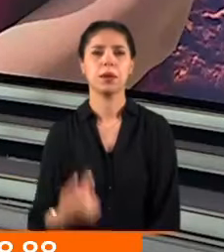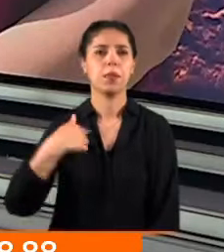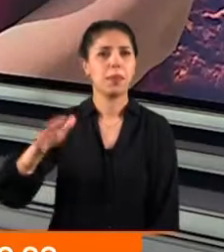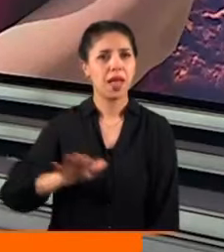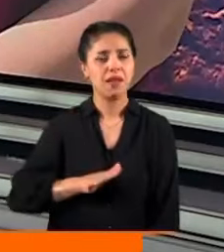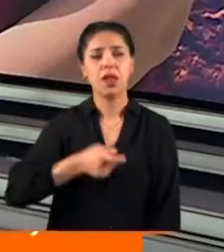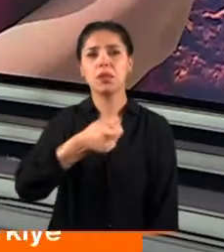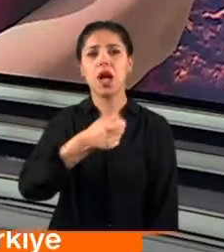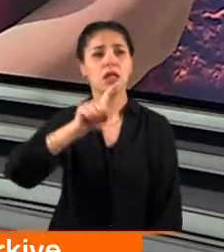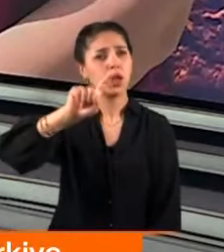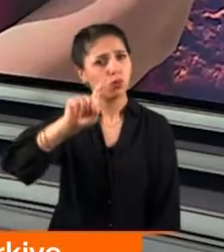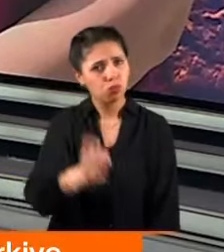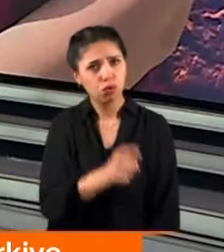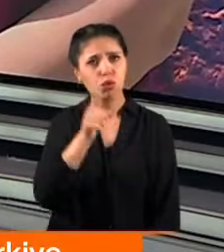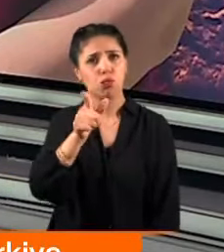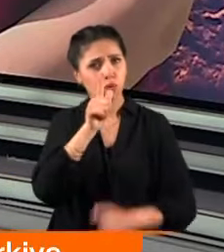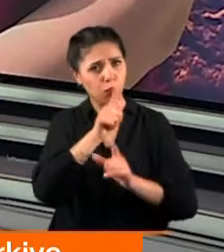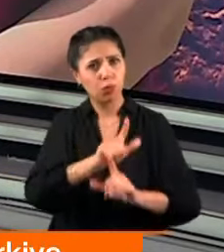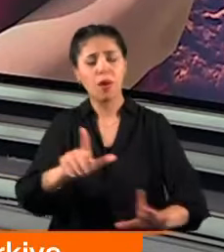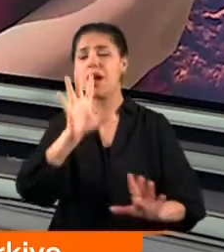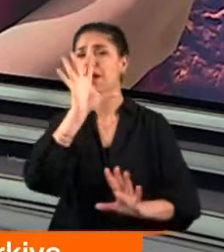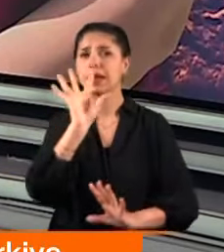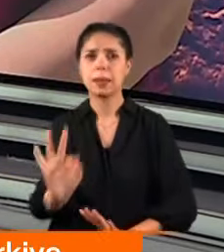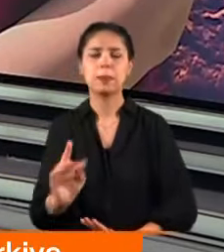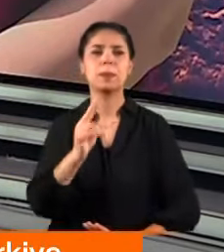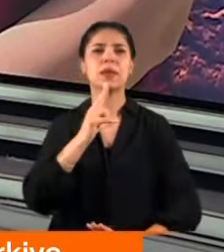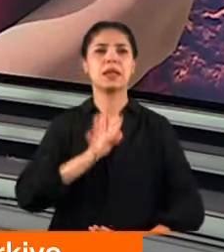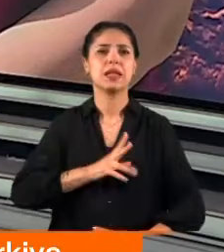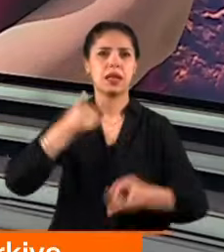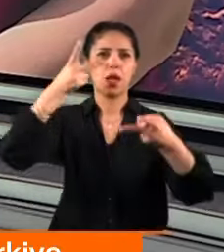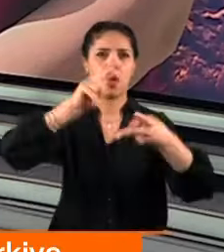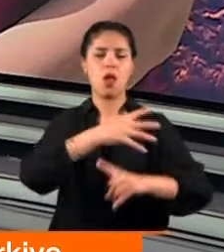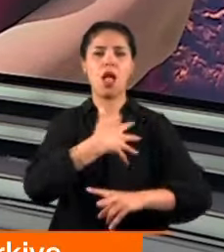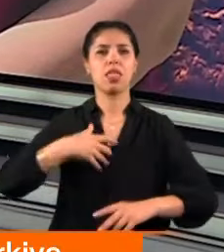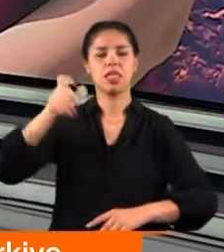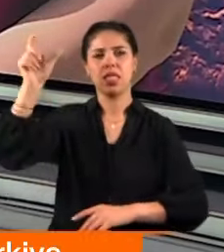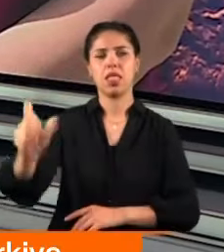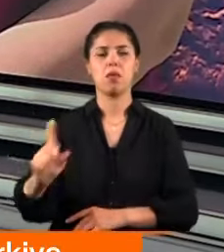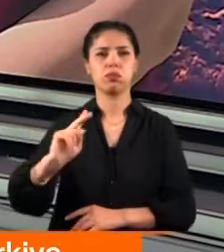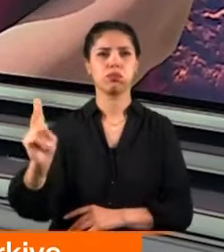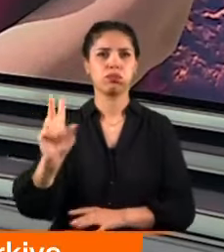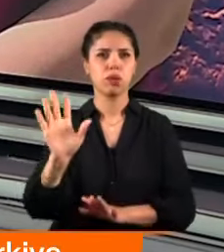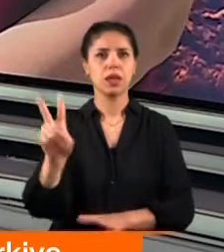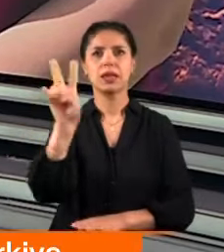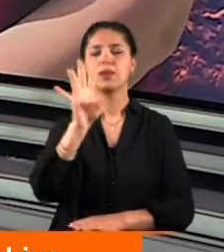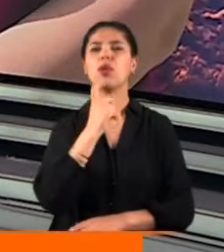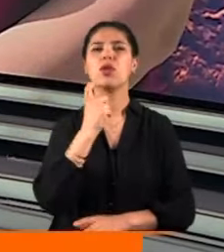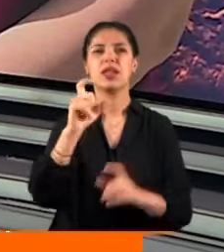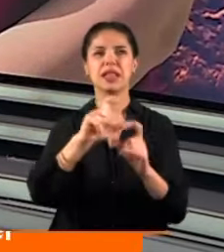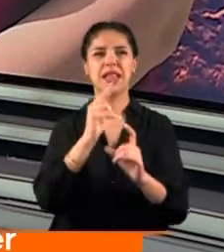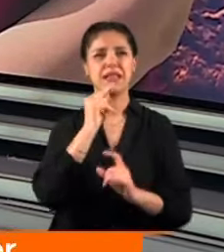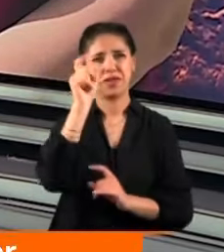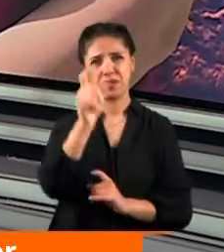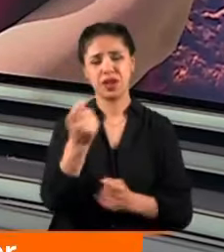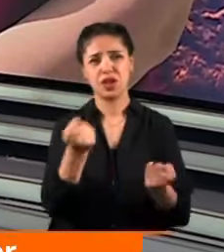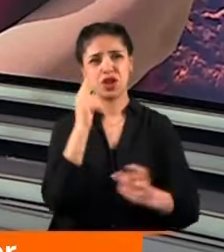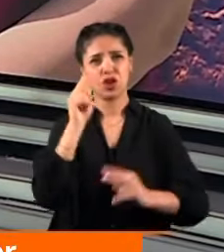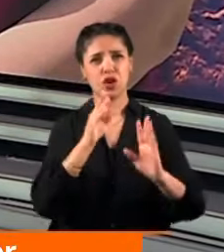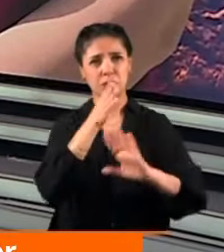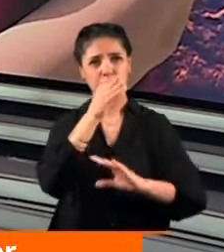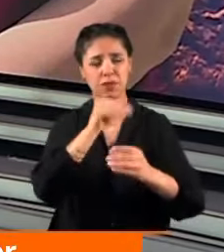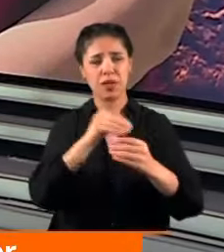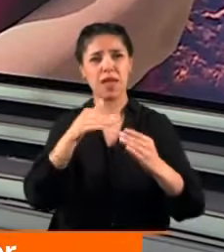Evladımın katilini bulun. Bu haykırış kızı korkunç bir cinayetin kurbanı olan anneye ait. Hatırlarsanız 24 yaşındaki Sedef Güler iş görüşmesine gitmek